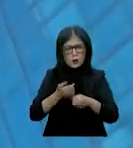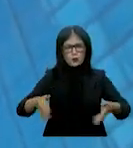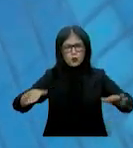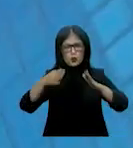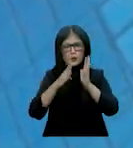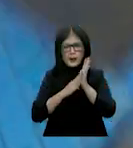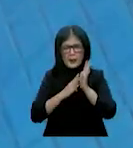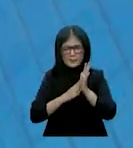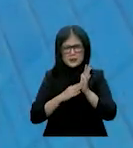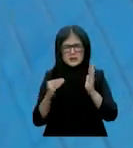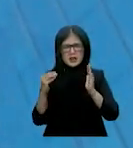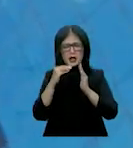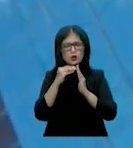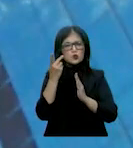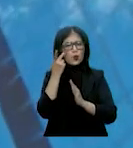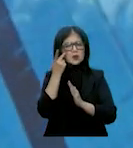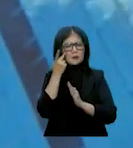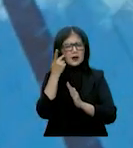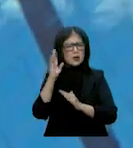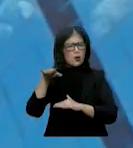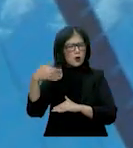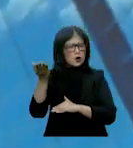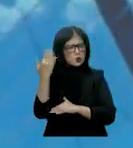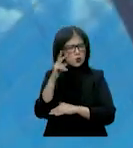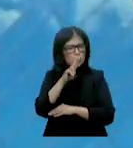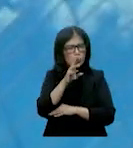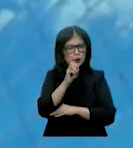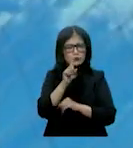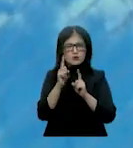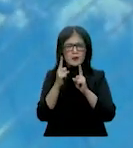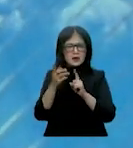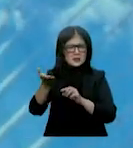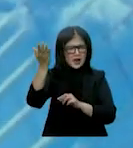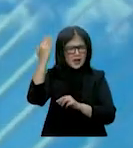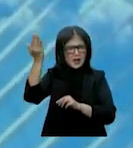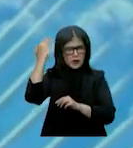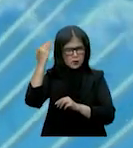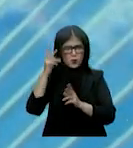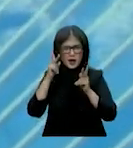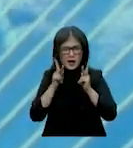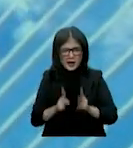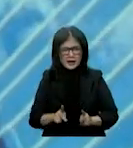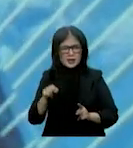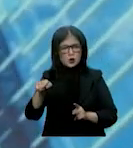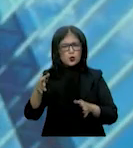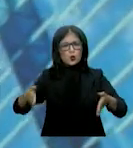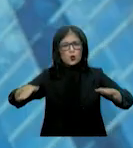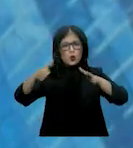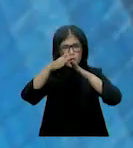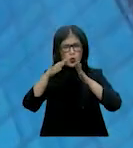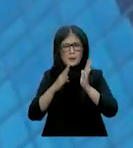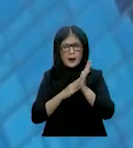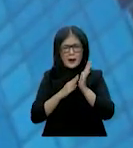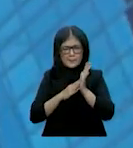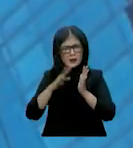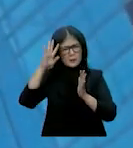waspada sejak 2011 lalu karakteristik dari gunung Marapi sulit diprediksi dan bisa terjadi erupsi kapan